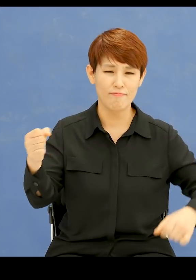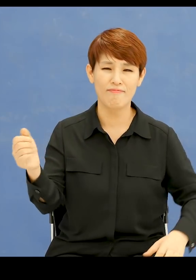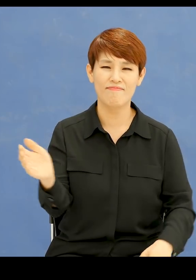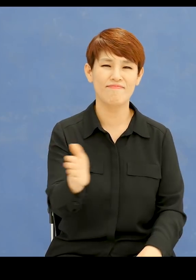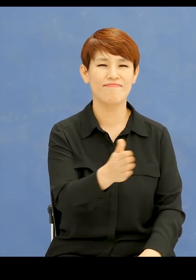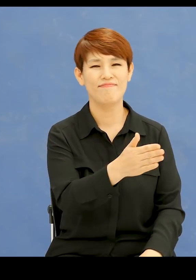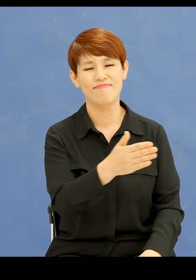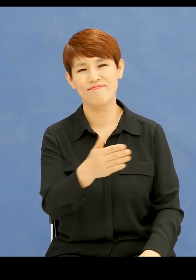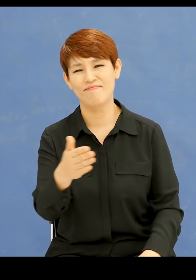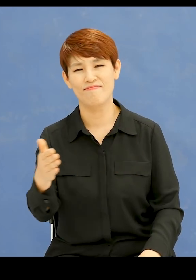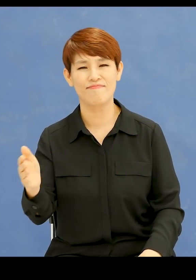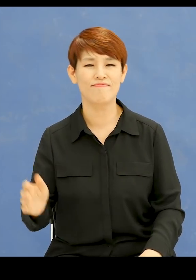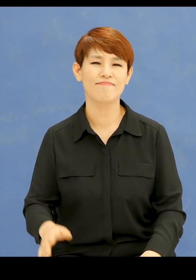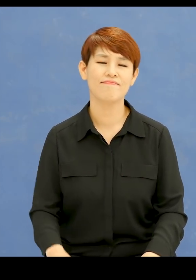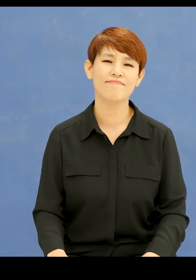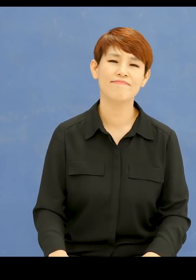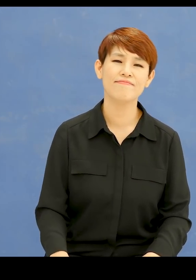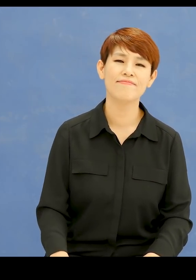않으시는